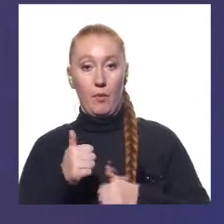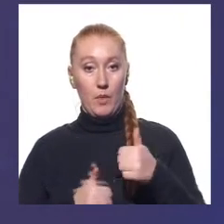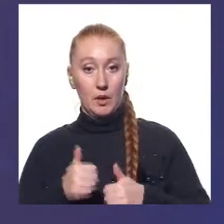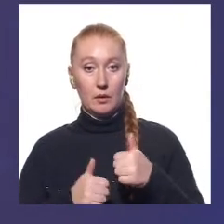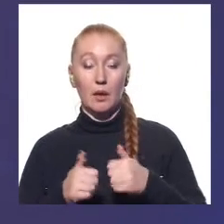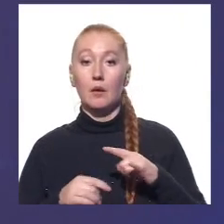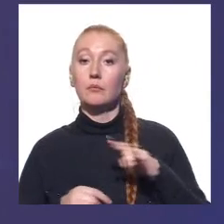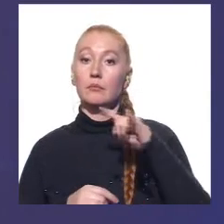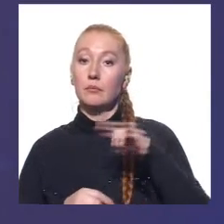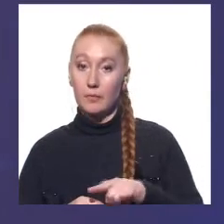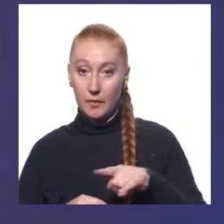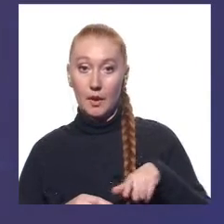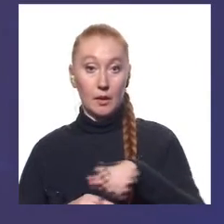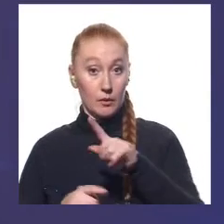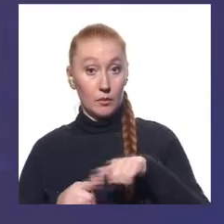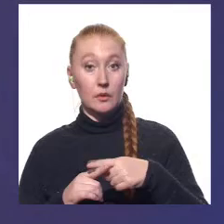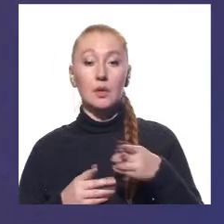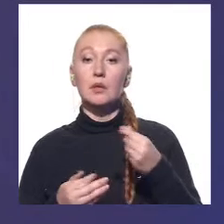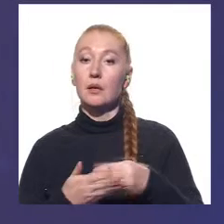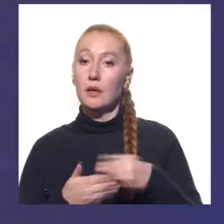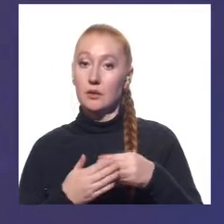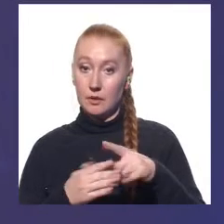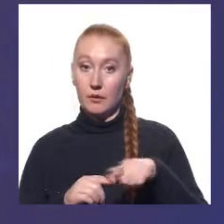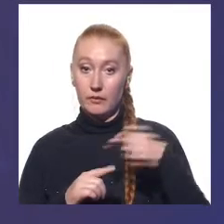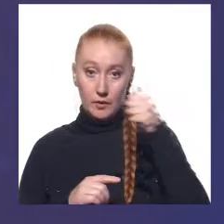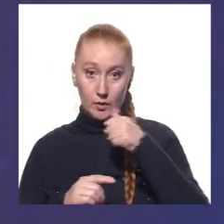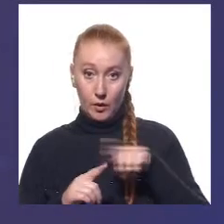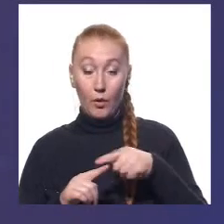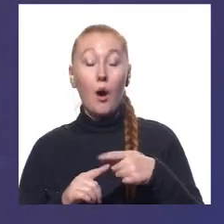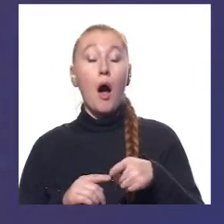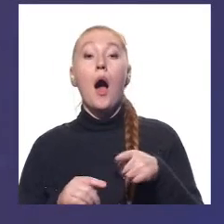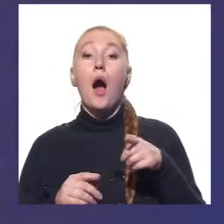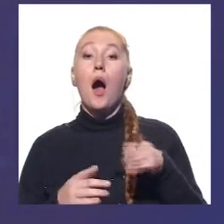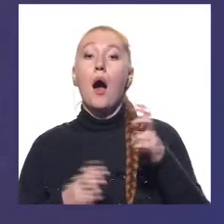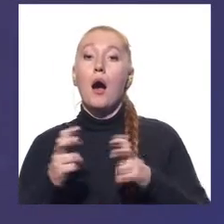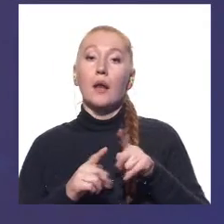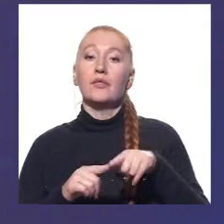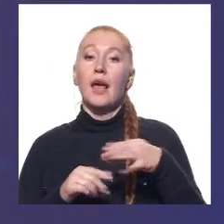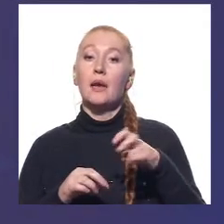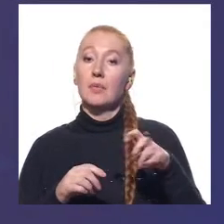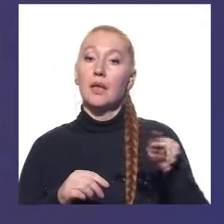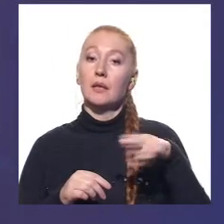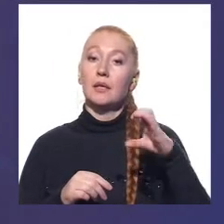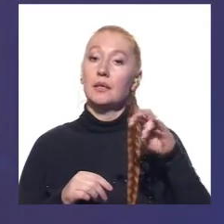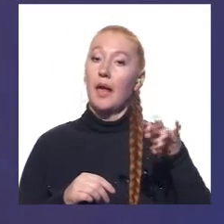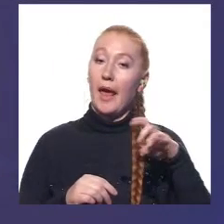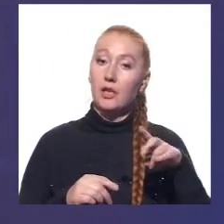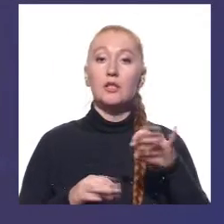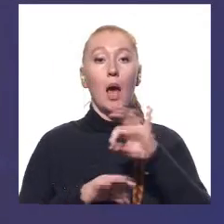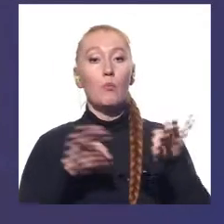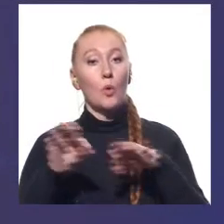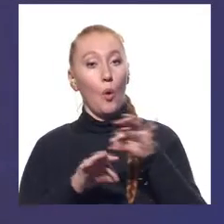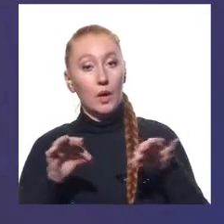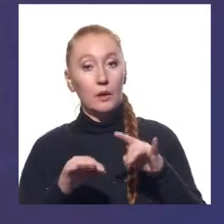партнерства. Злітно-посадкову смугу зведуть за державні гроші. В термінал інвестує українська промислово-фінансова група DCH. За